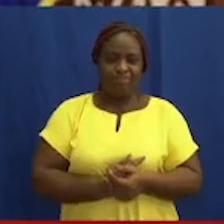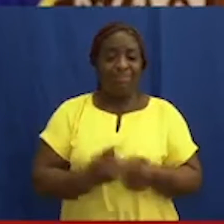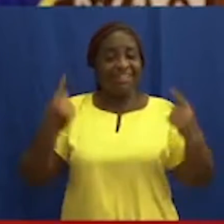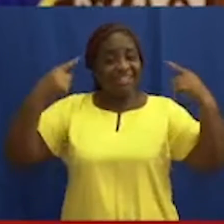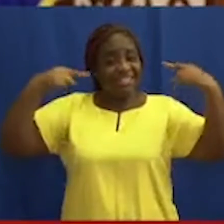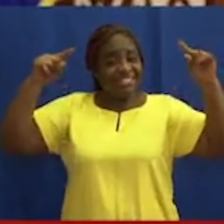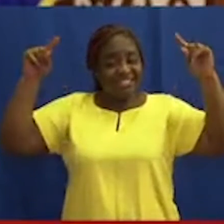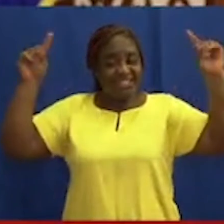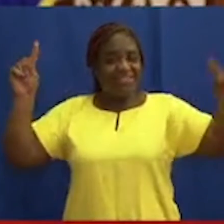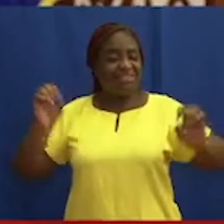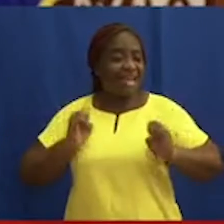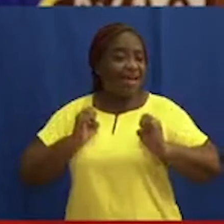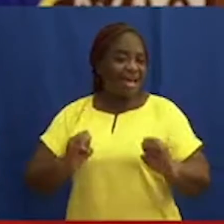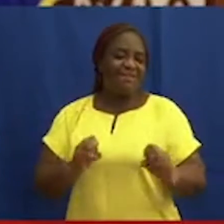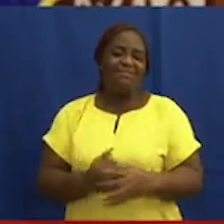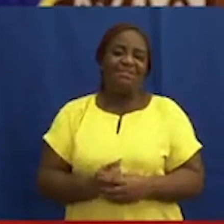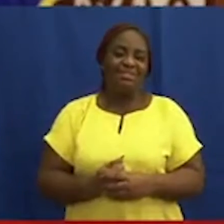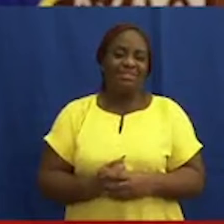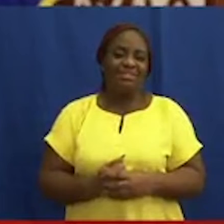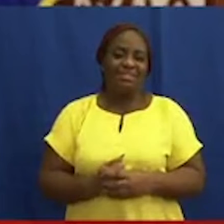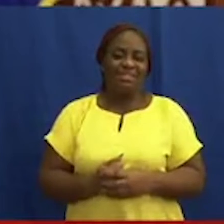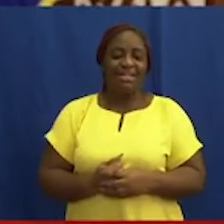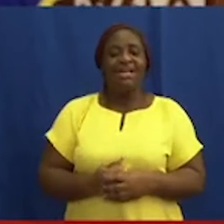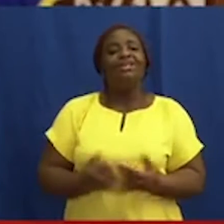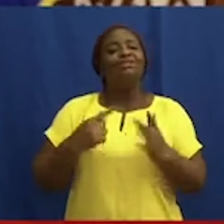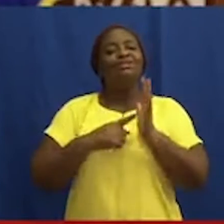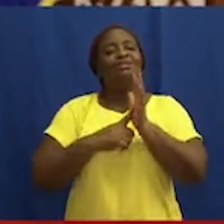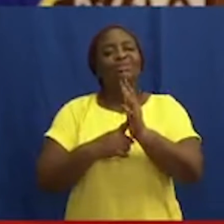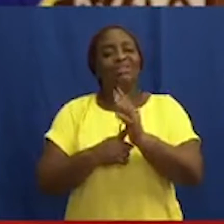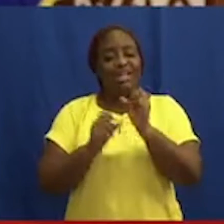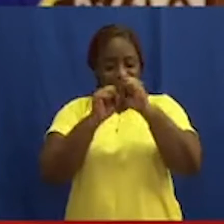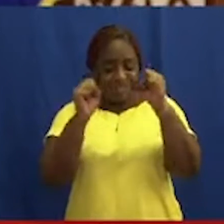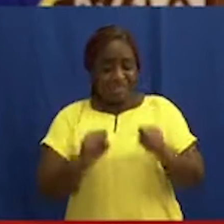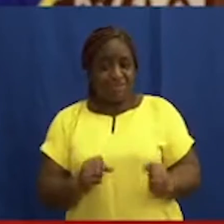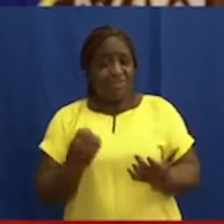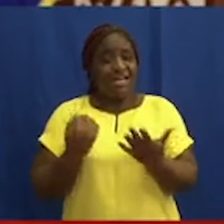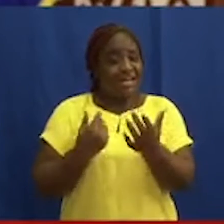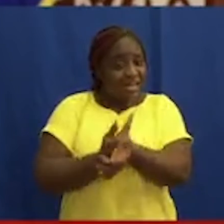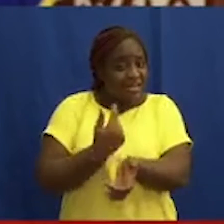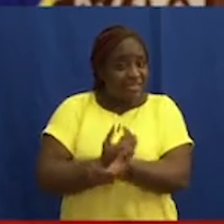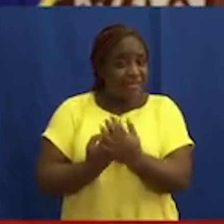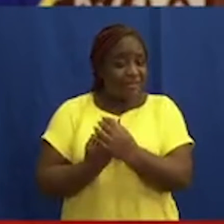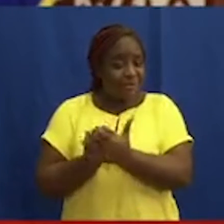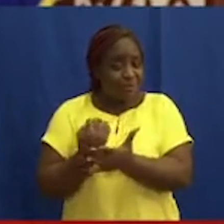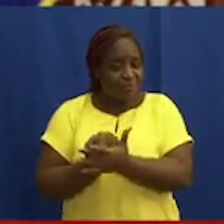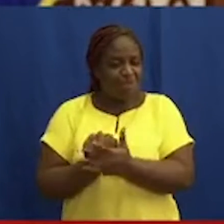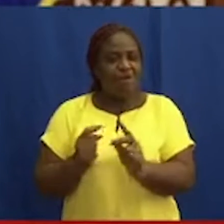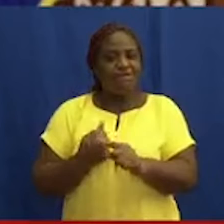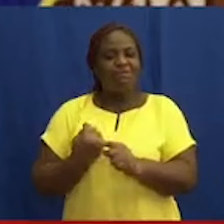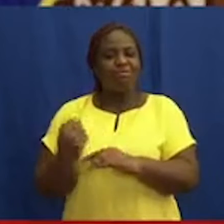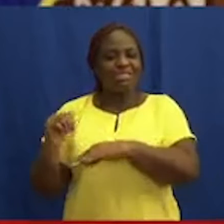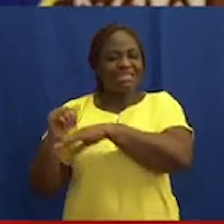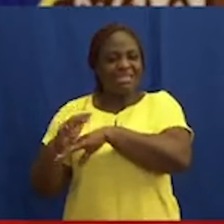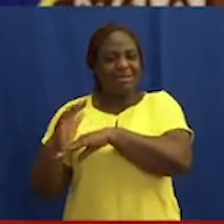Factory domin rage dogaro kan kayayyakin da ake shigowa da su, kuma ba mu dama na fitar da